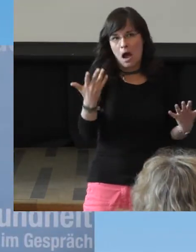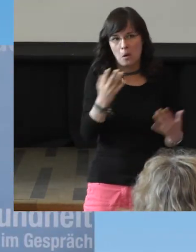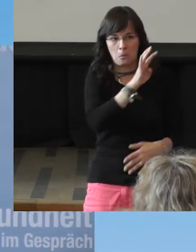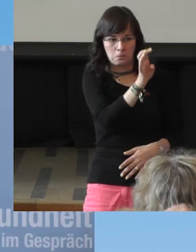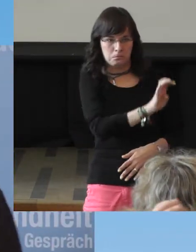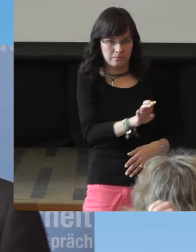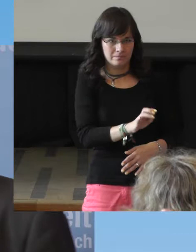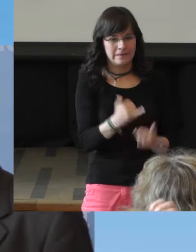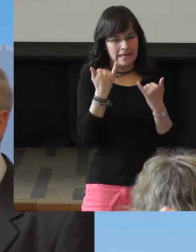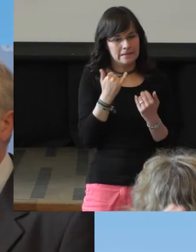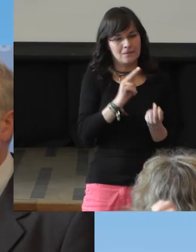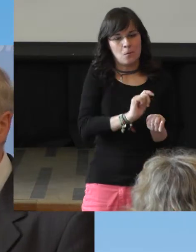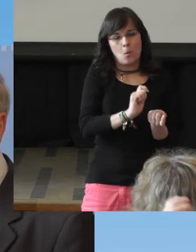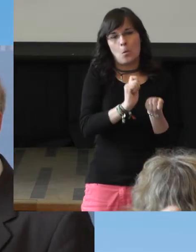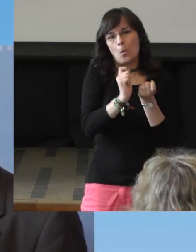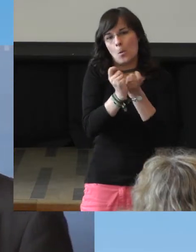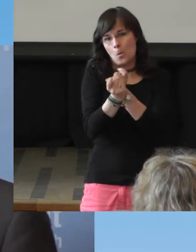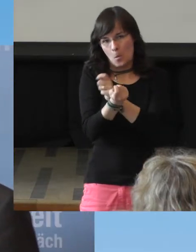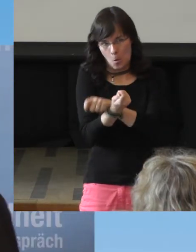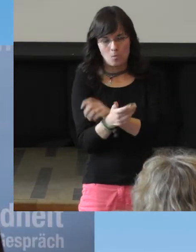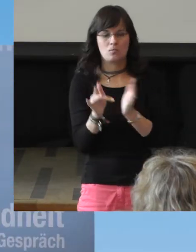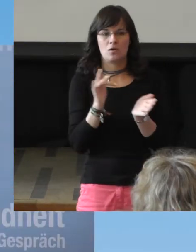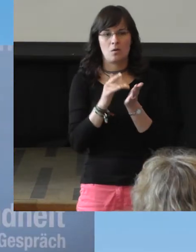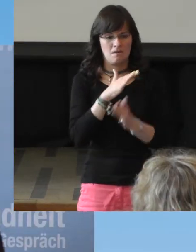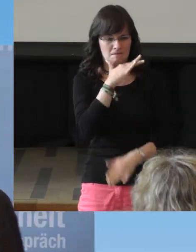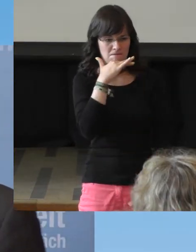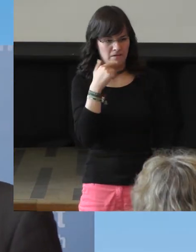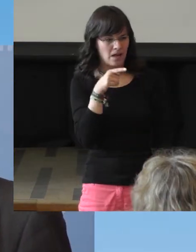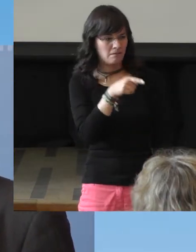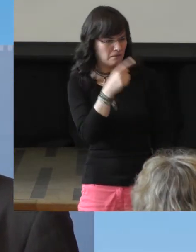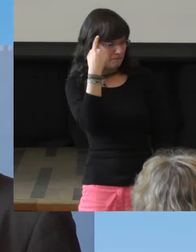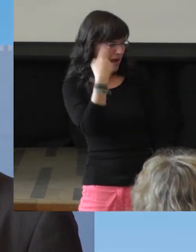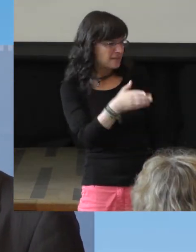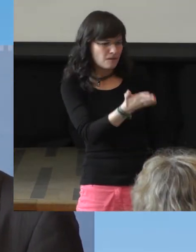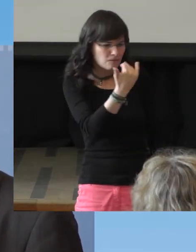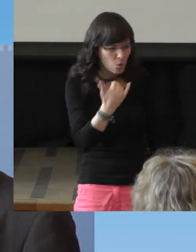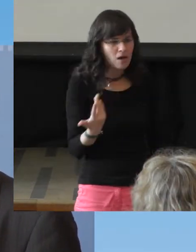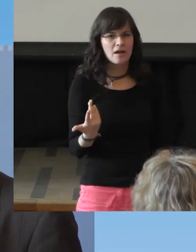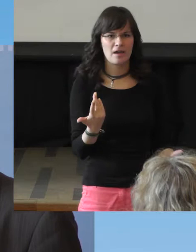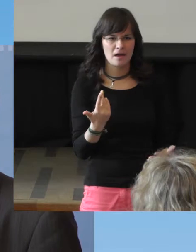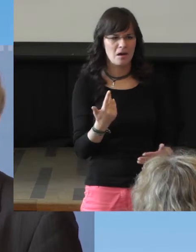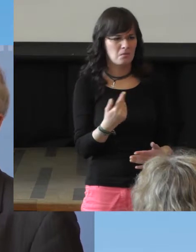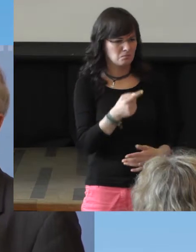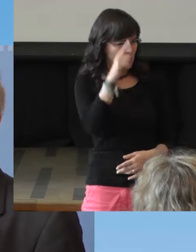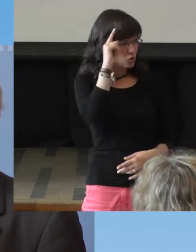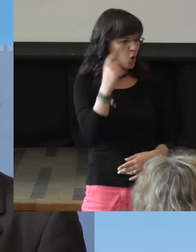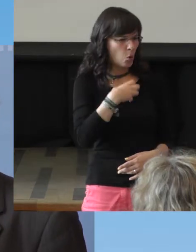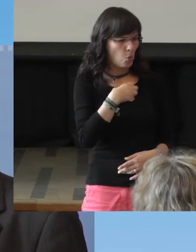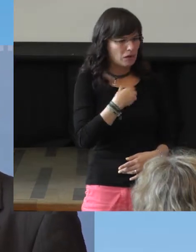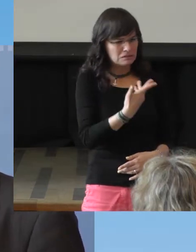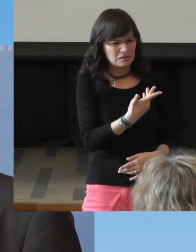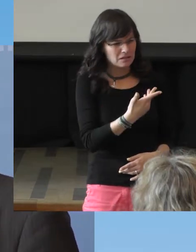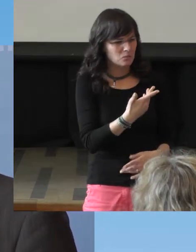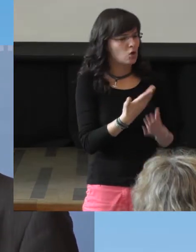ein bisschen, weil sich gezeigt hat, dass viele der nicht erklärlichen Polyneuropathien, also die nicht durch